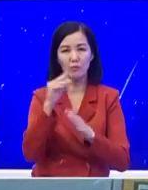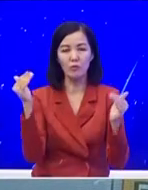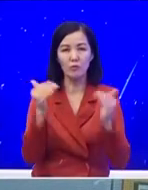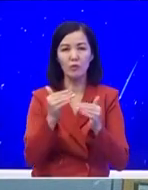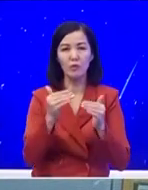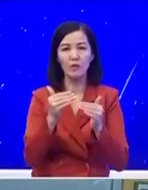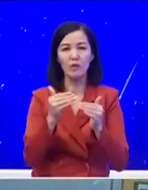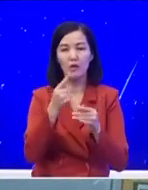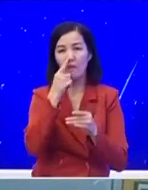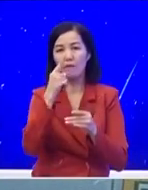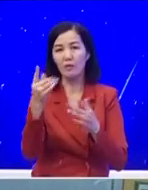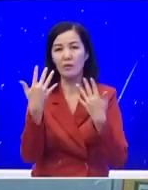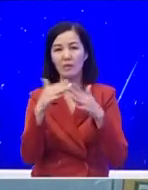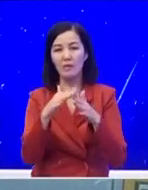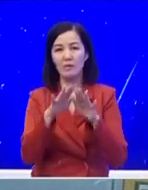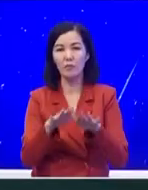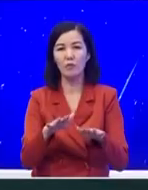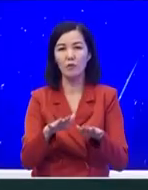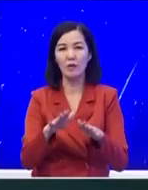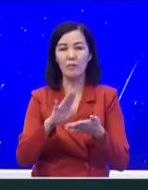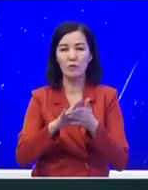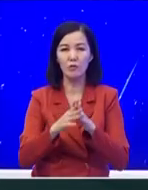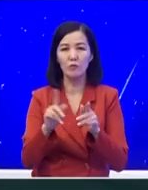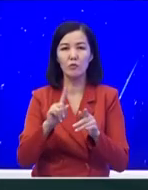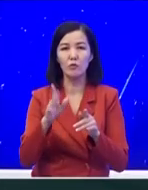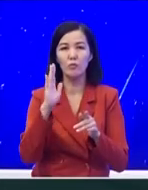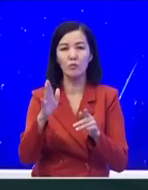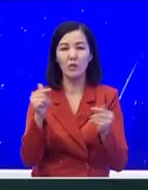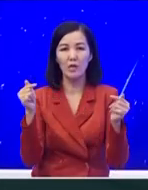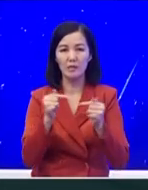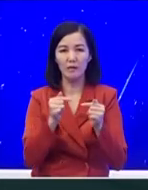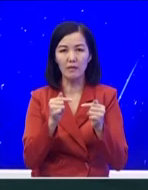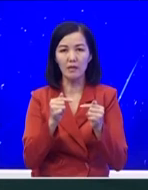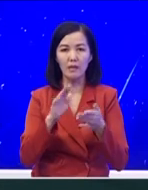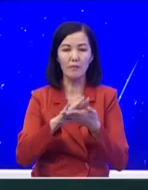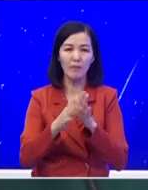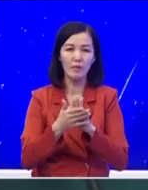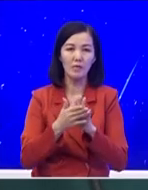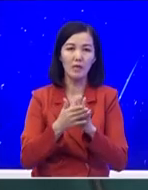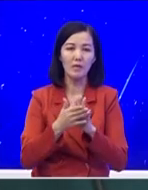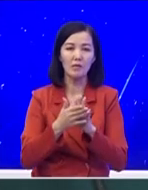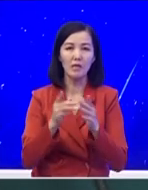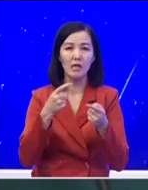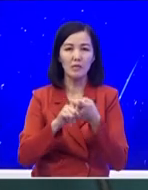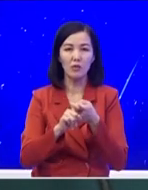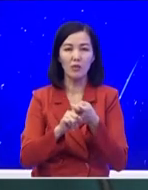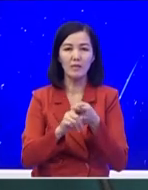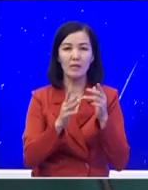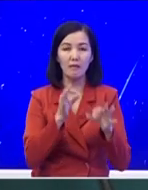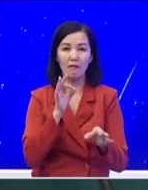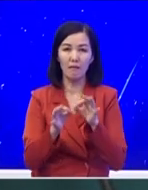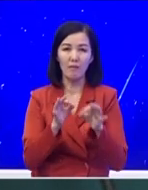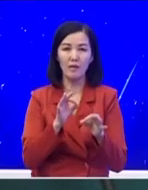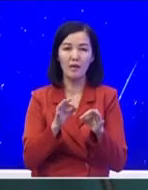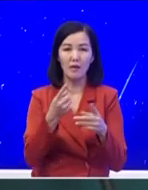колледжи, расположенные в отдаленных сельских пунктах, при условии, что там будет соответствующая благоприятная эпидемиологическая ситуация, заявил